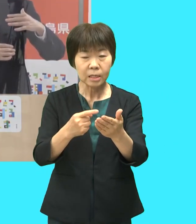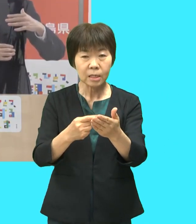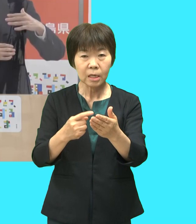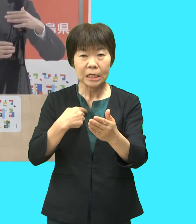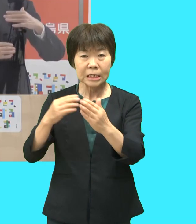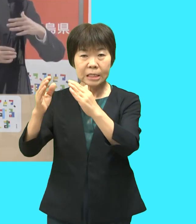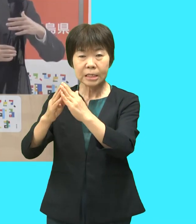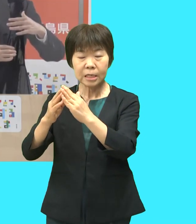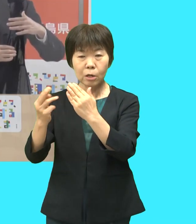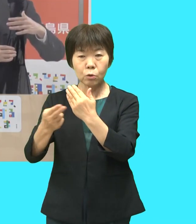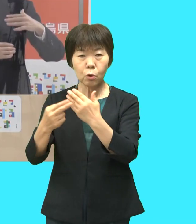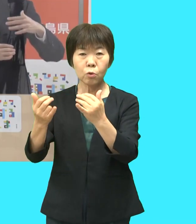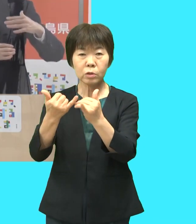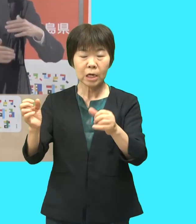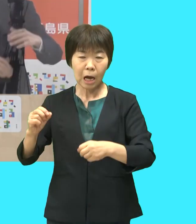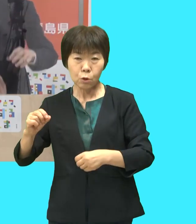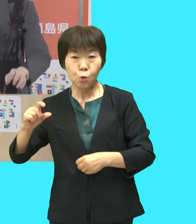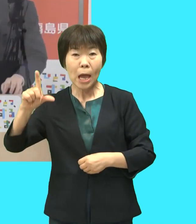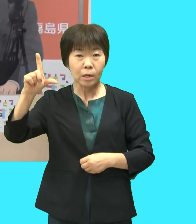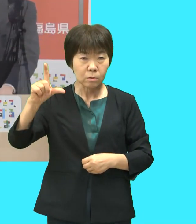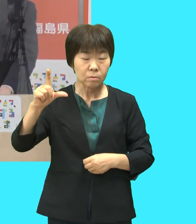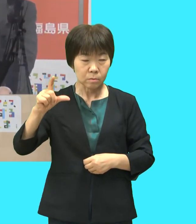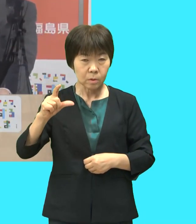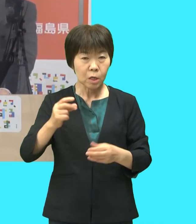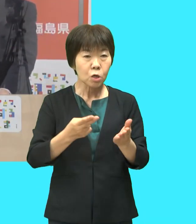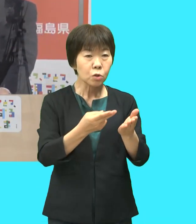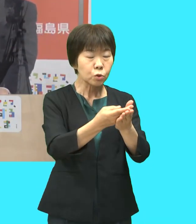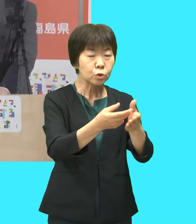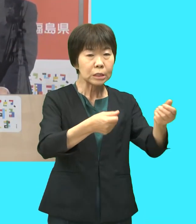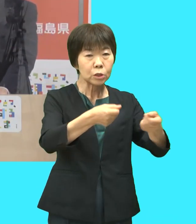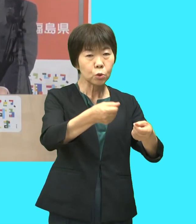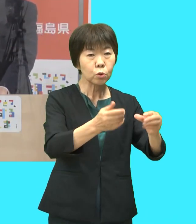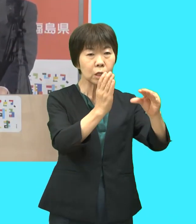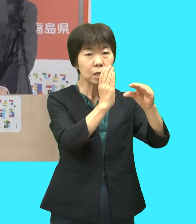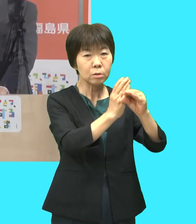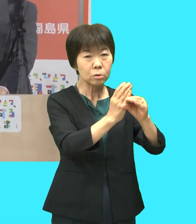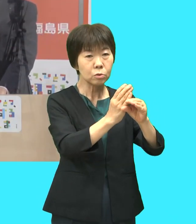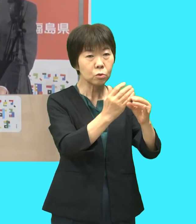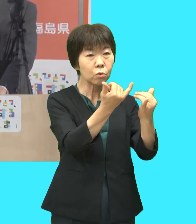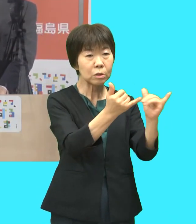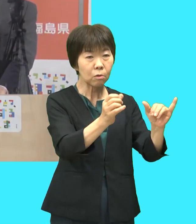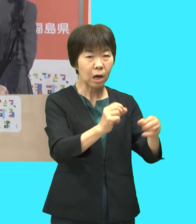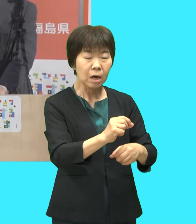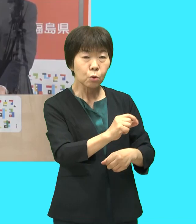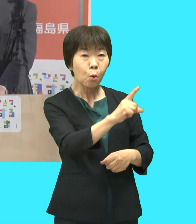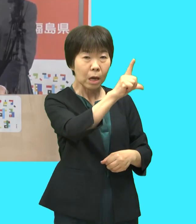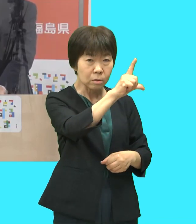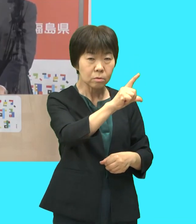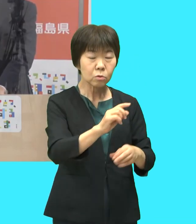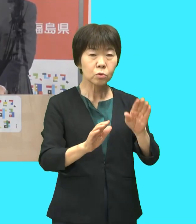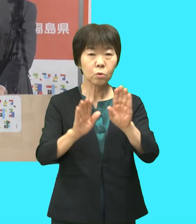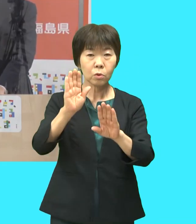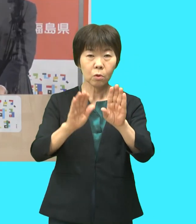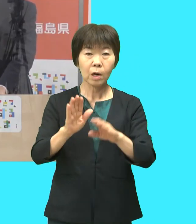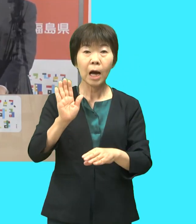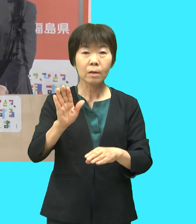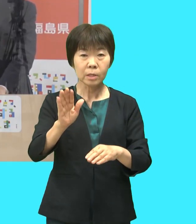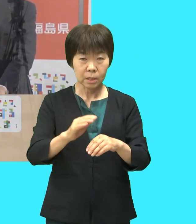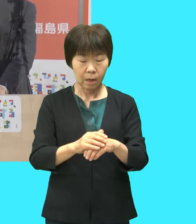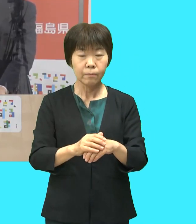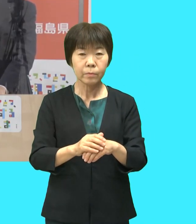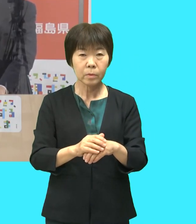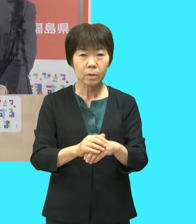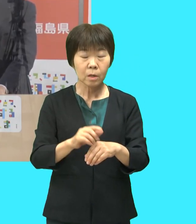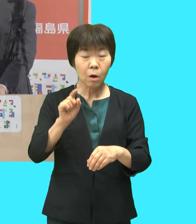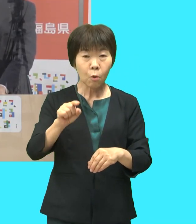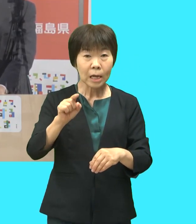宅療養の方が増える、さらに入院等調整中の方が増えるという状況になりました。これが